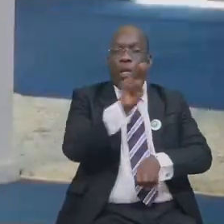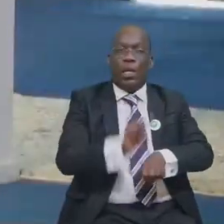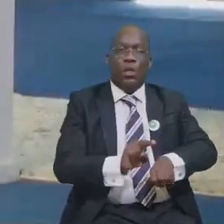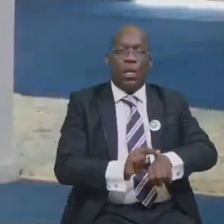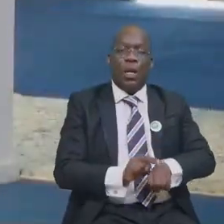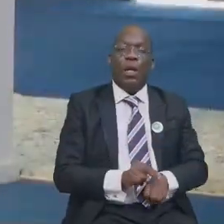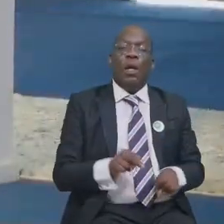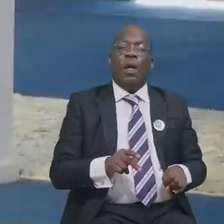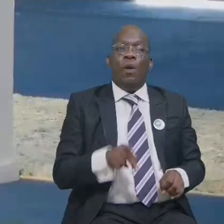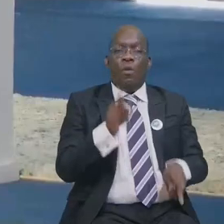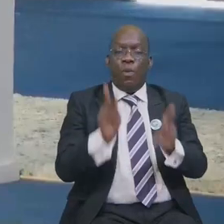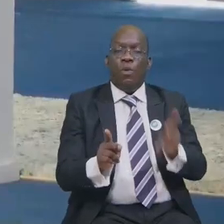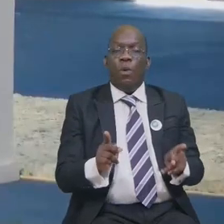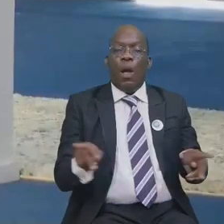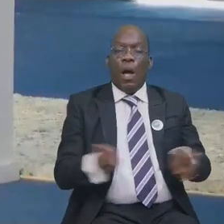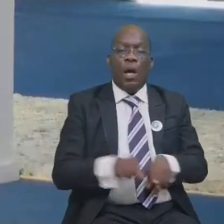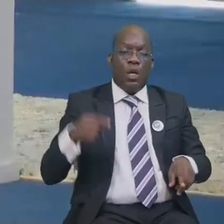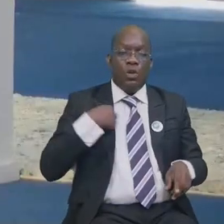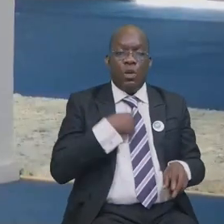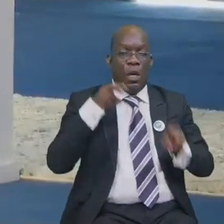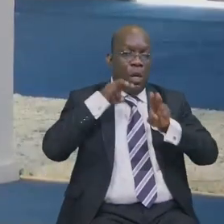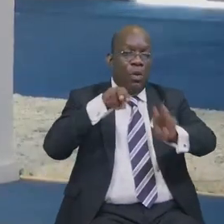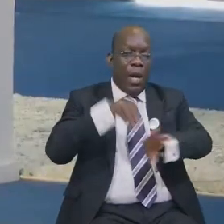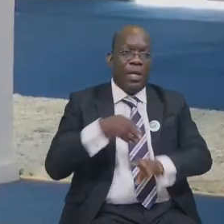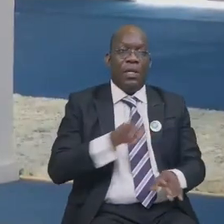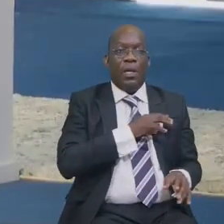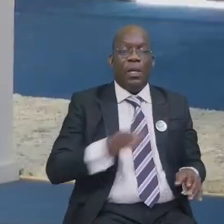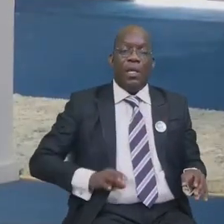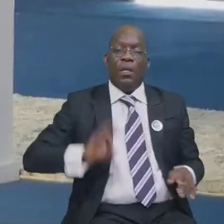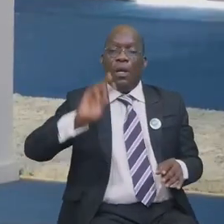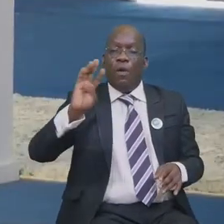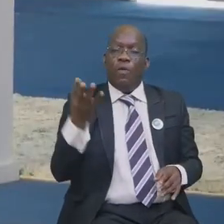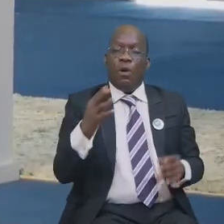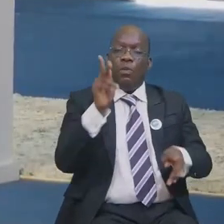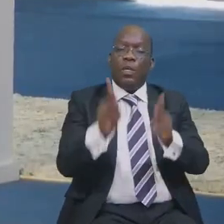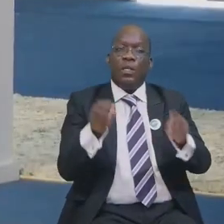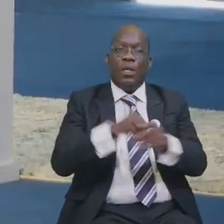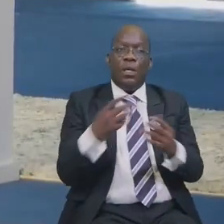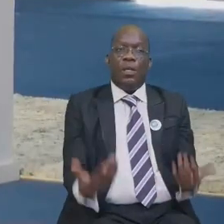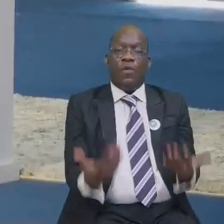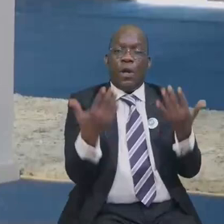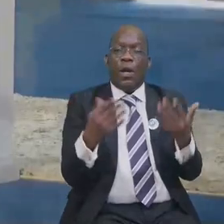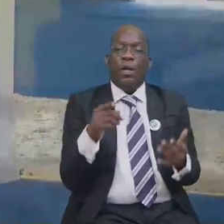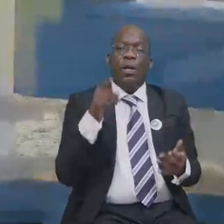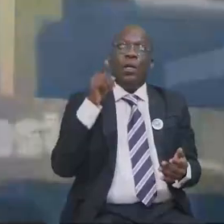portons le regard sur Christ, le premier dans le feu, dans la fournaise, il sera...